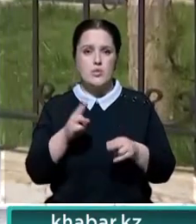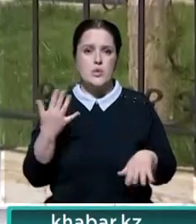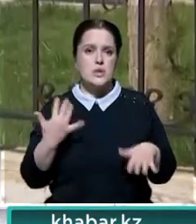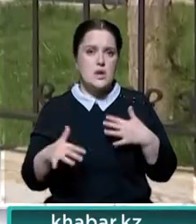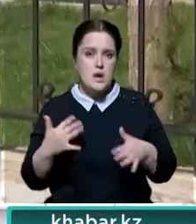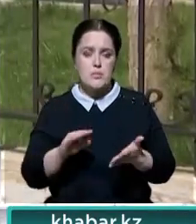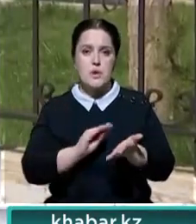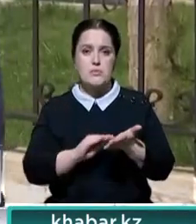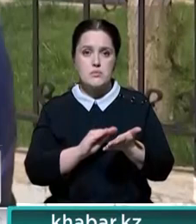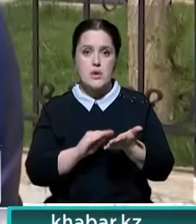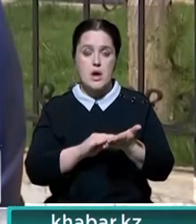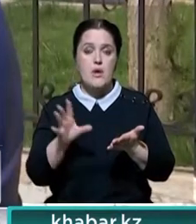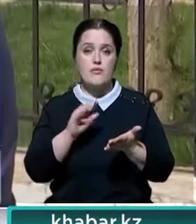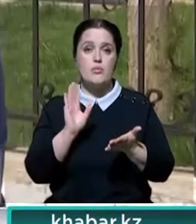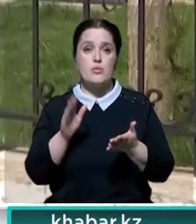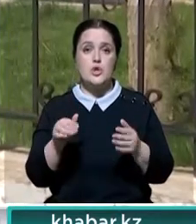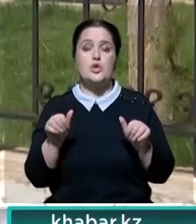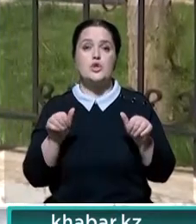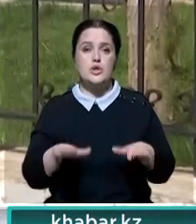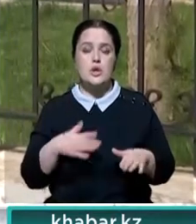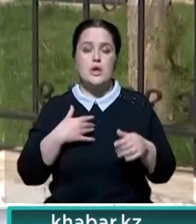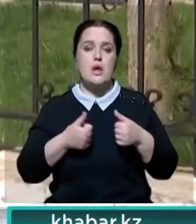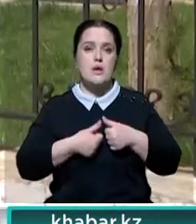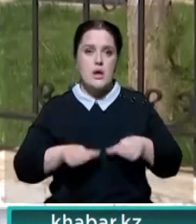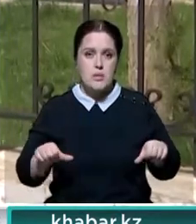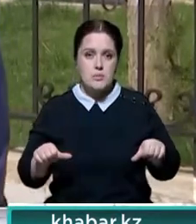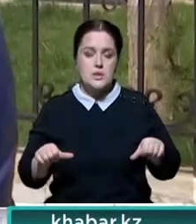написали первый тур. Поэтому это все будет решать